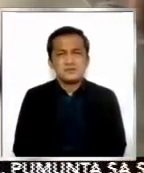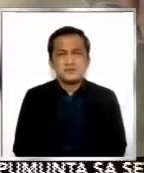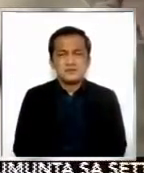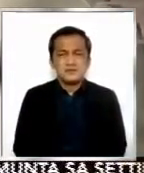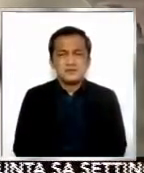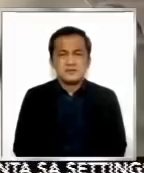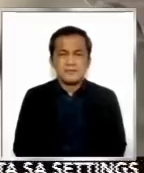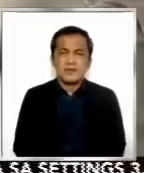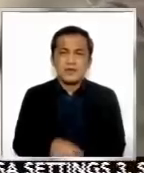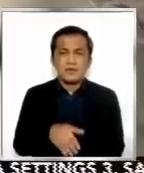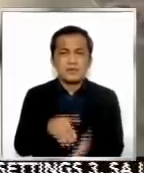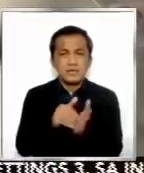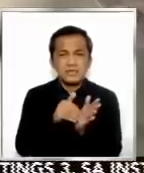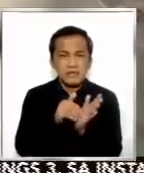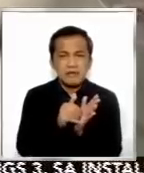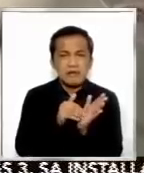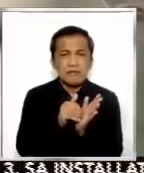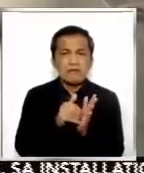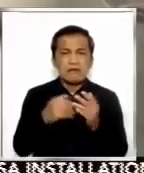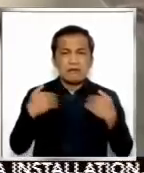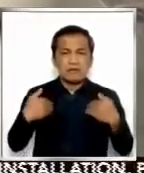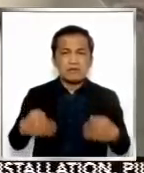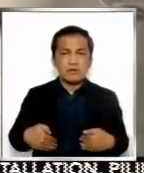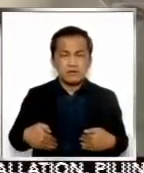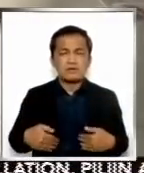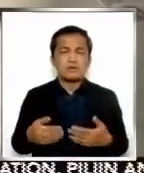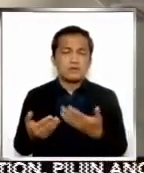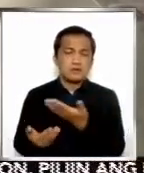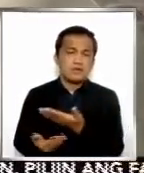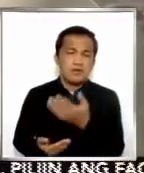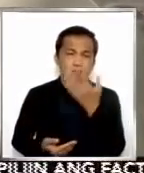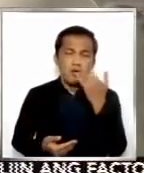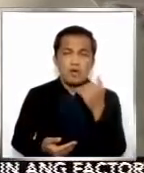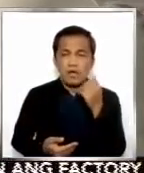Mahina ang katawan niya. Kasi laging,